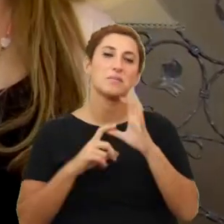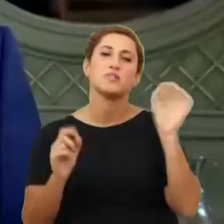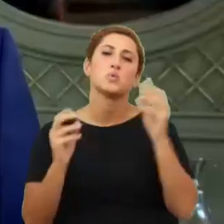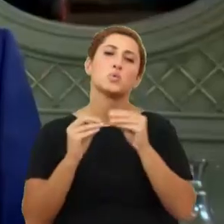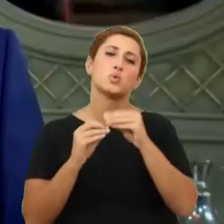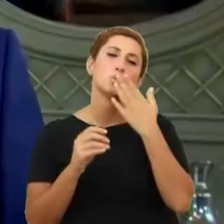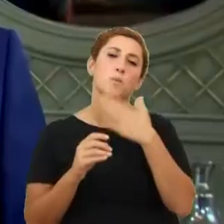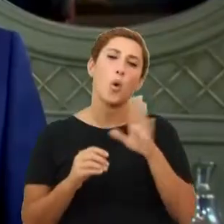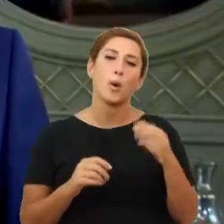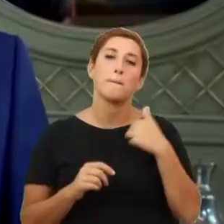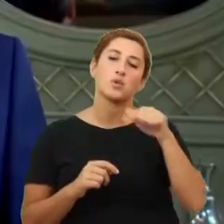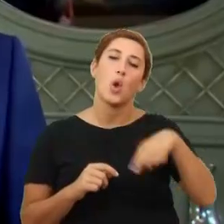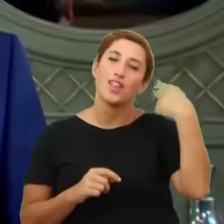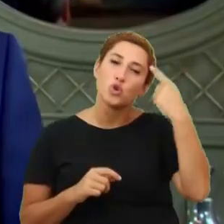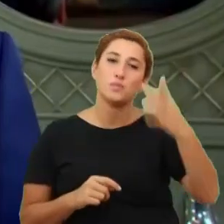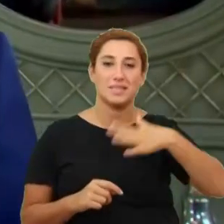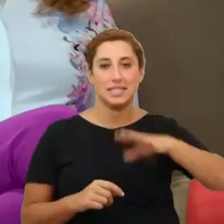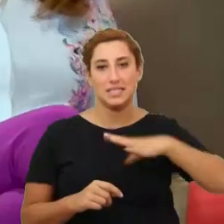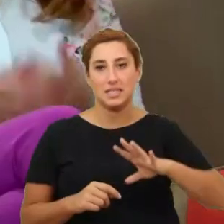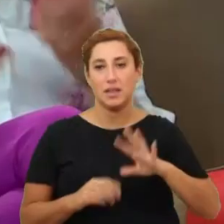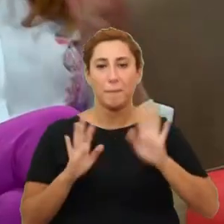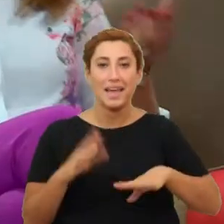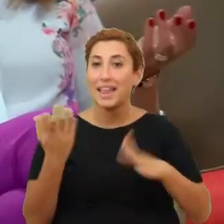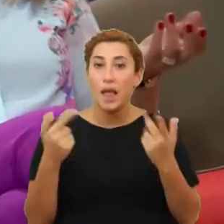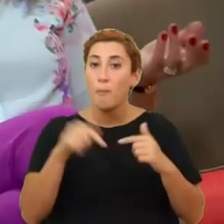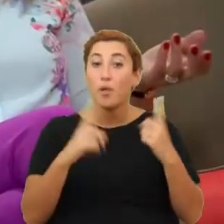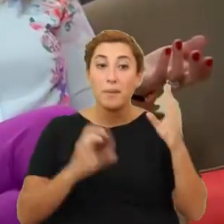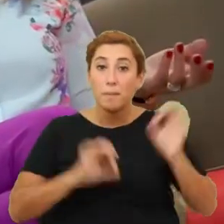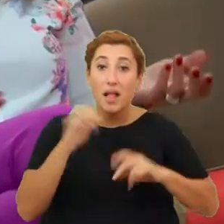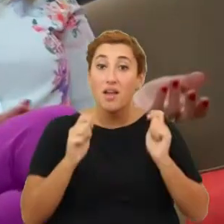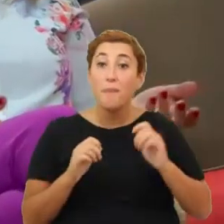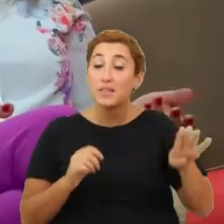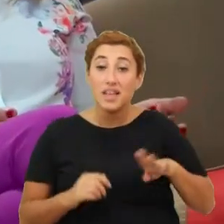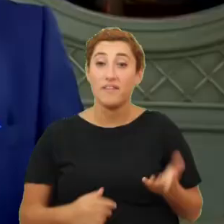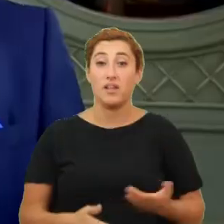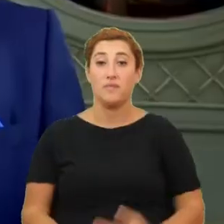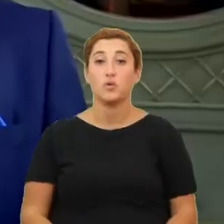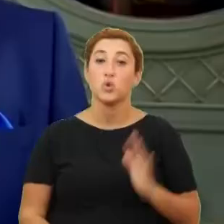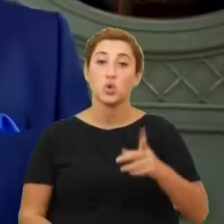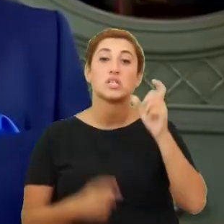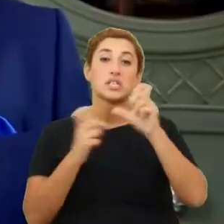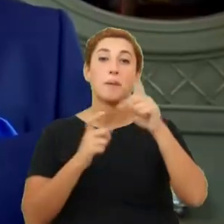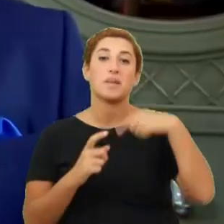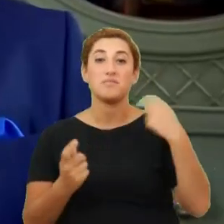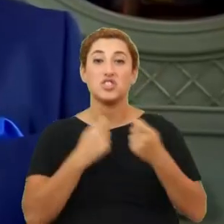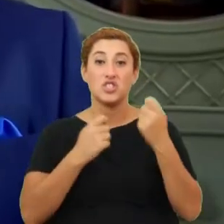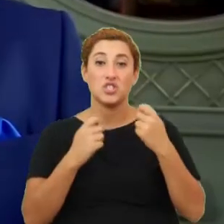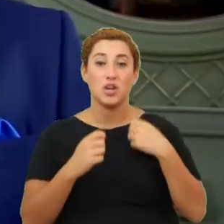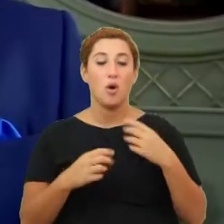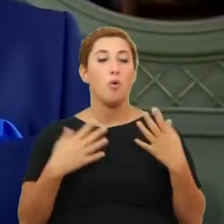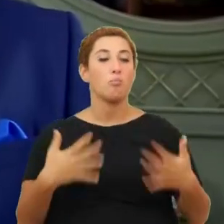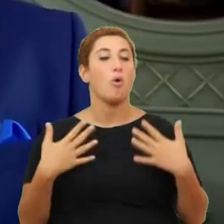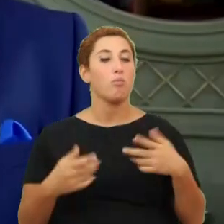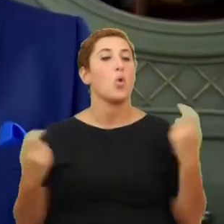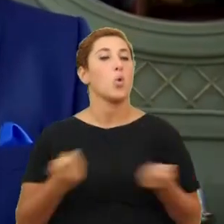hiçbir suçu yok. Biz öyle düşünmesini istedik. Peki niye böyle bir şey yaptınız evladım? Çünkü Sarp'ın benim şirketi tepe tepe